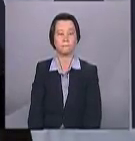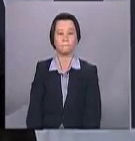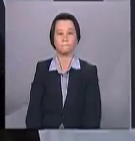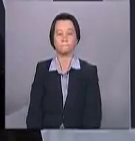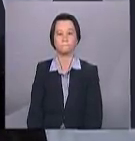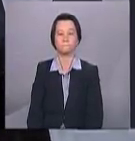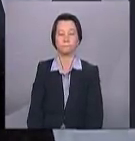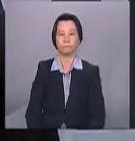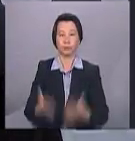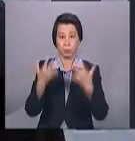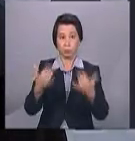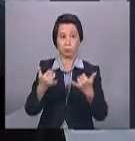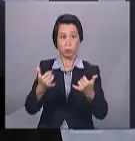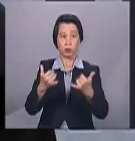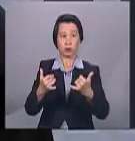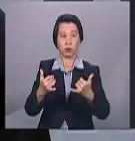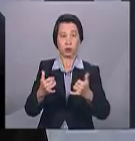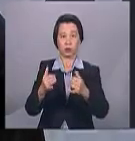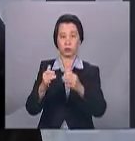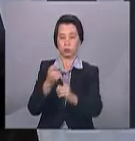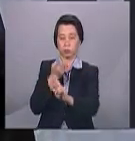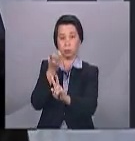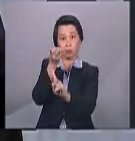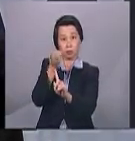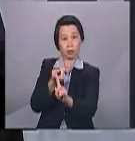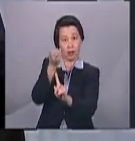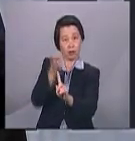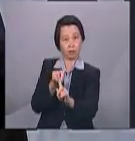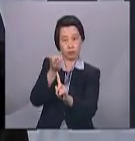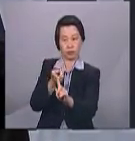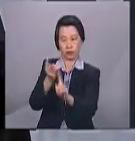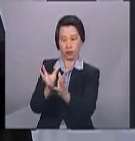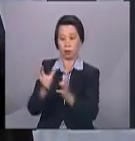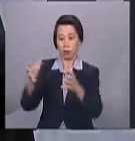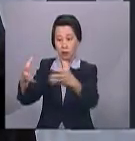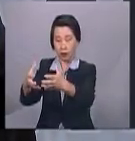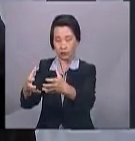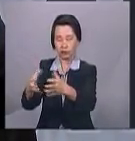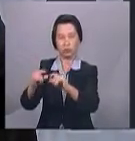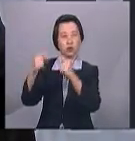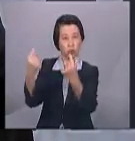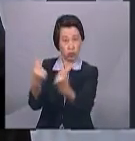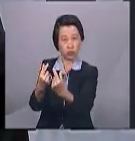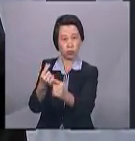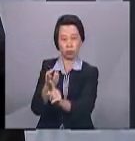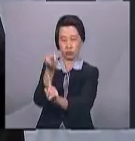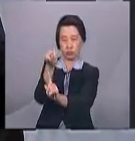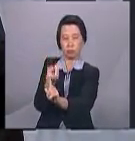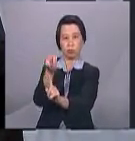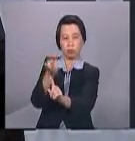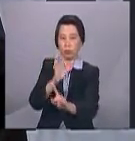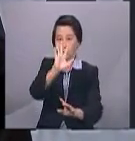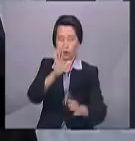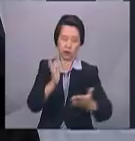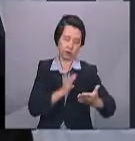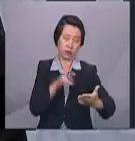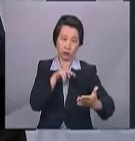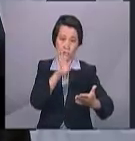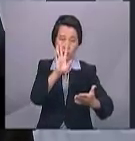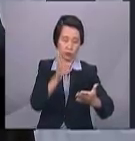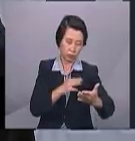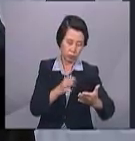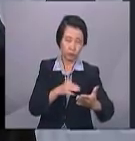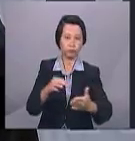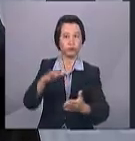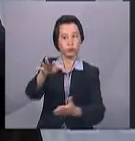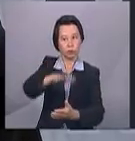So now the Tabligh cluster, if you look into the total Tabligh cluster, let me have a look here, is actually